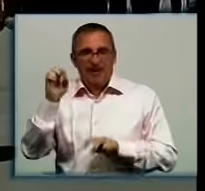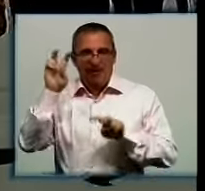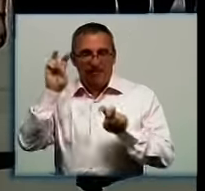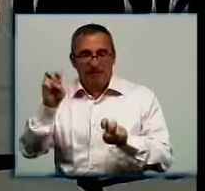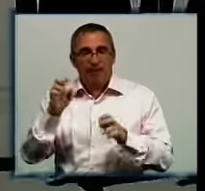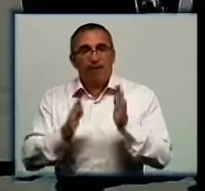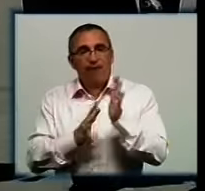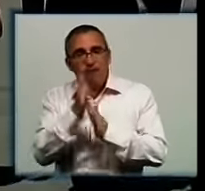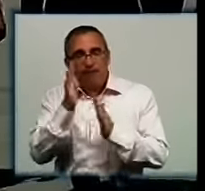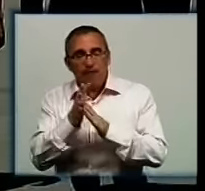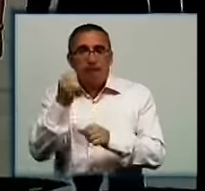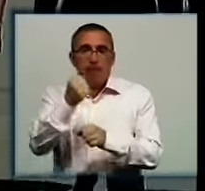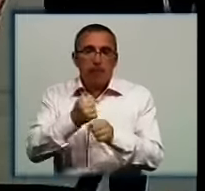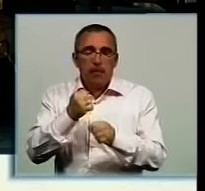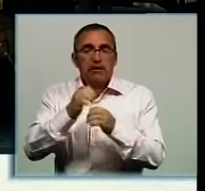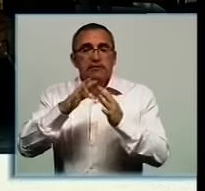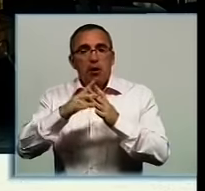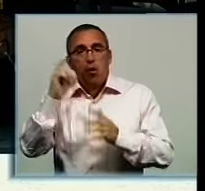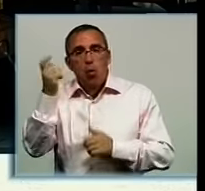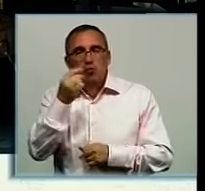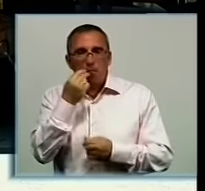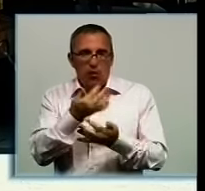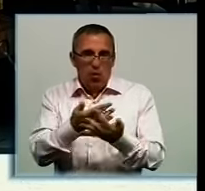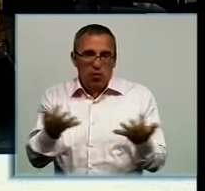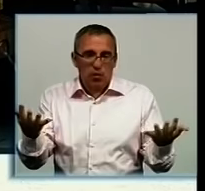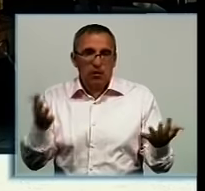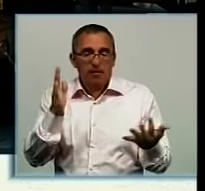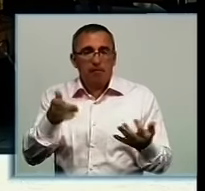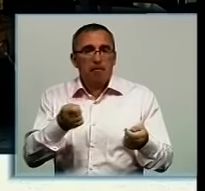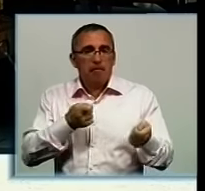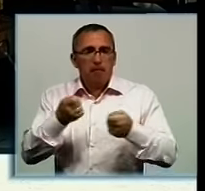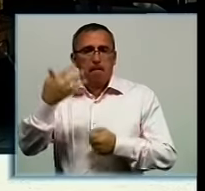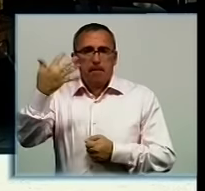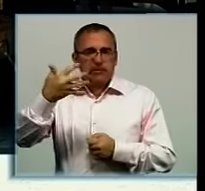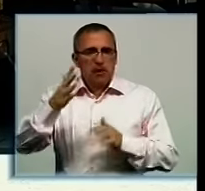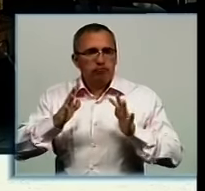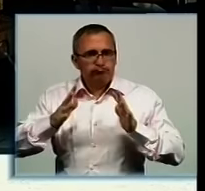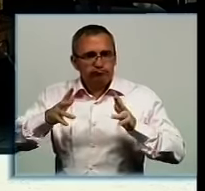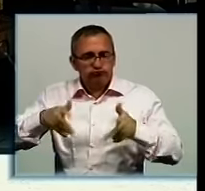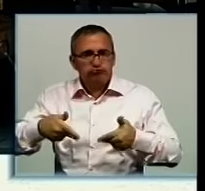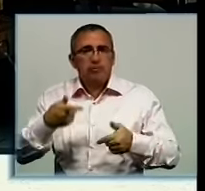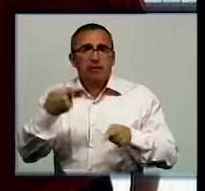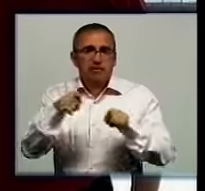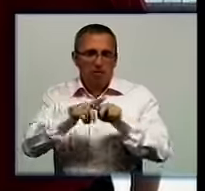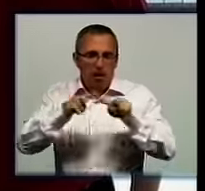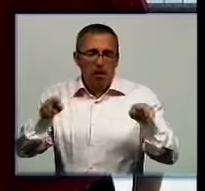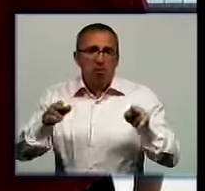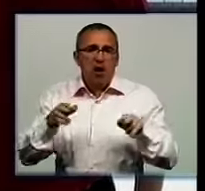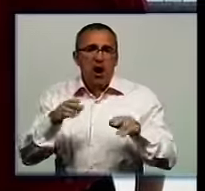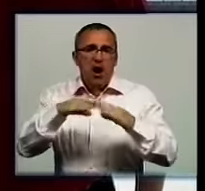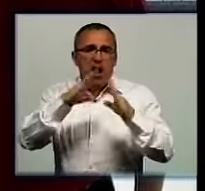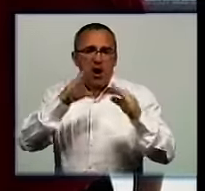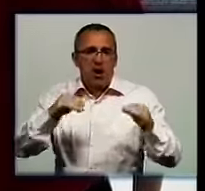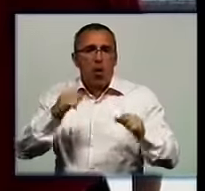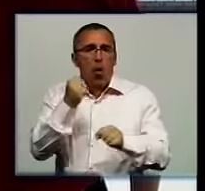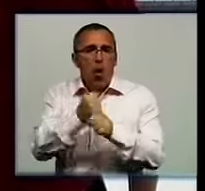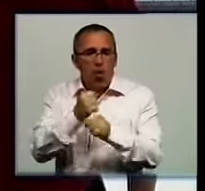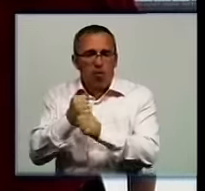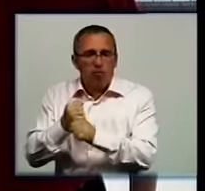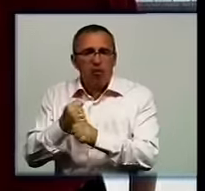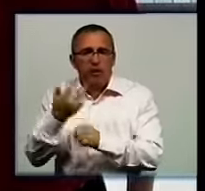Займається вирощуванням і переробкою сільгоспродукції. У розпорядженні 50 тракторів і стільки ж автомобілів. Виходить, обробляєте